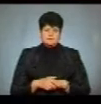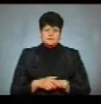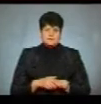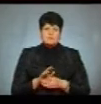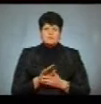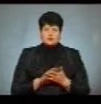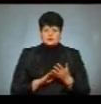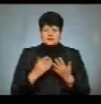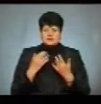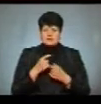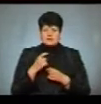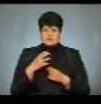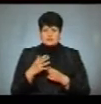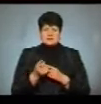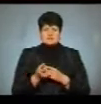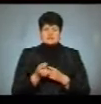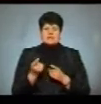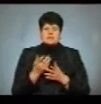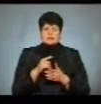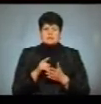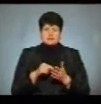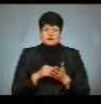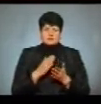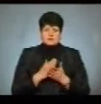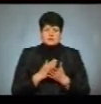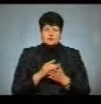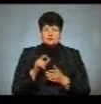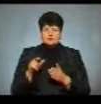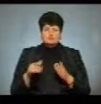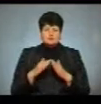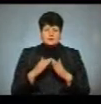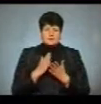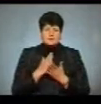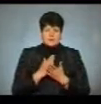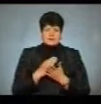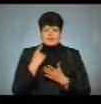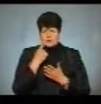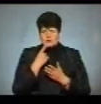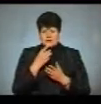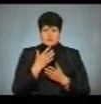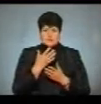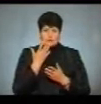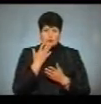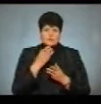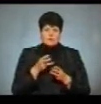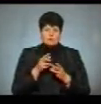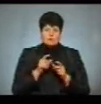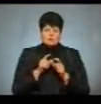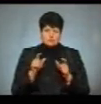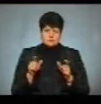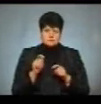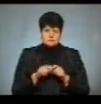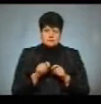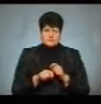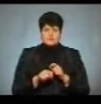продовжимо уже за декілька хвилин. З якими питаннями зіткнулися мешканці будинків, які облаштовані індивідуальними тепловими пунктами, досліджувала моя